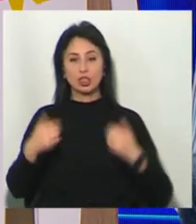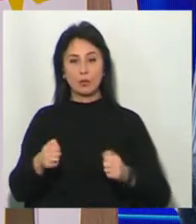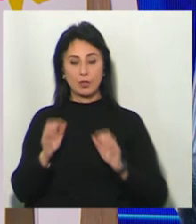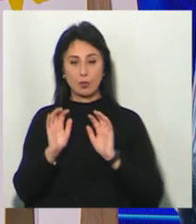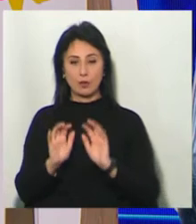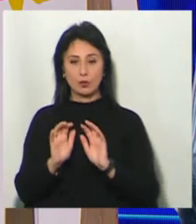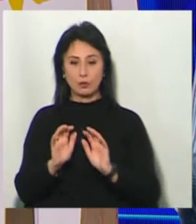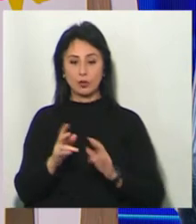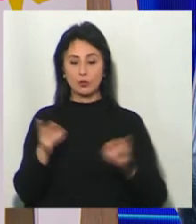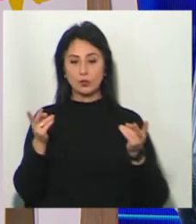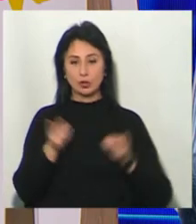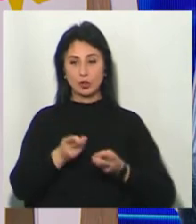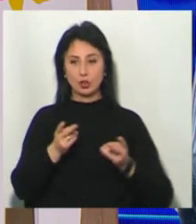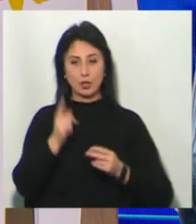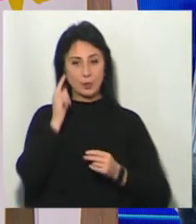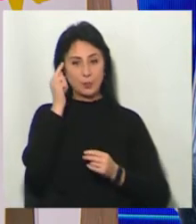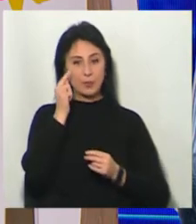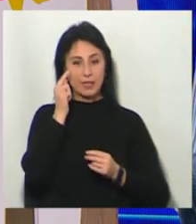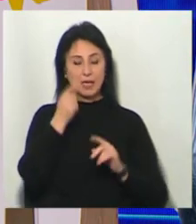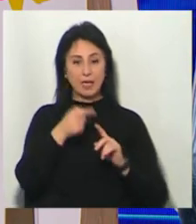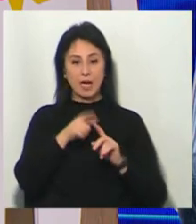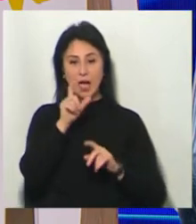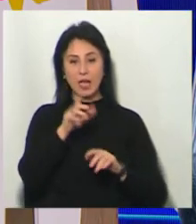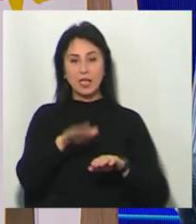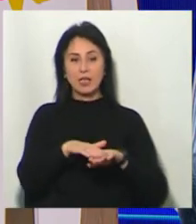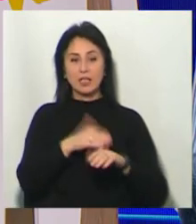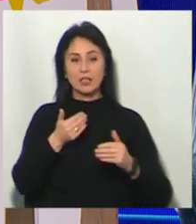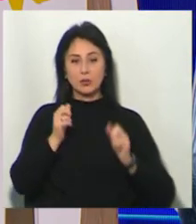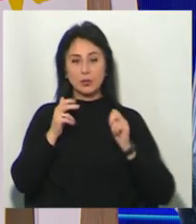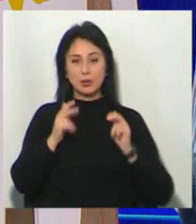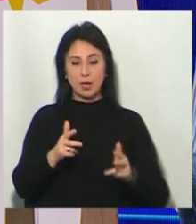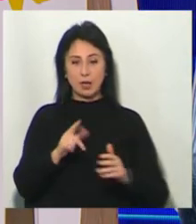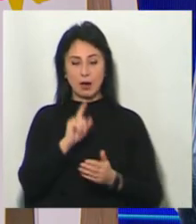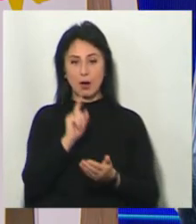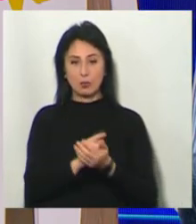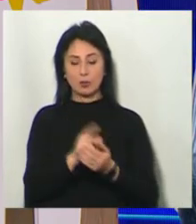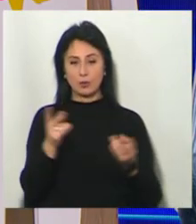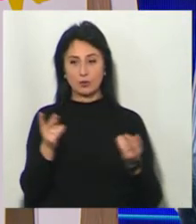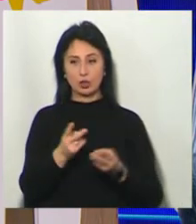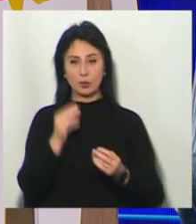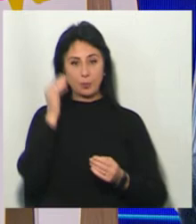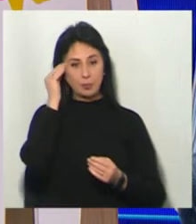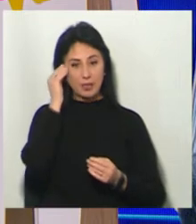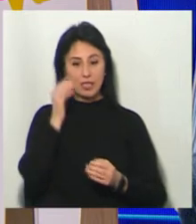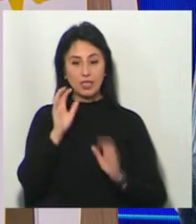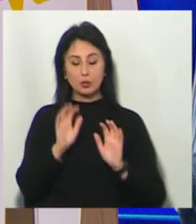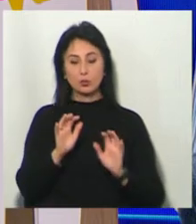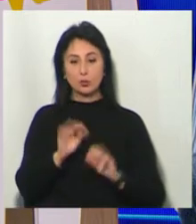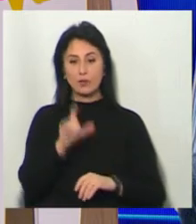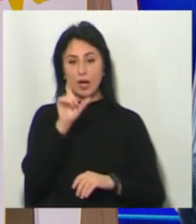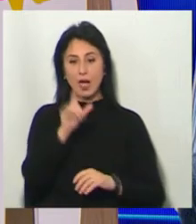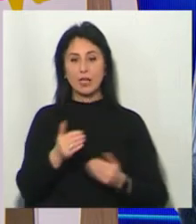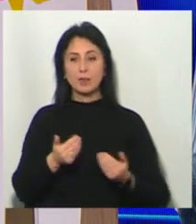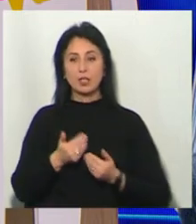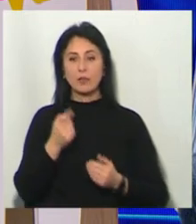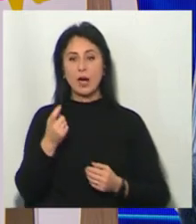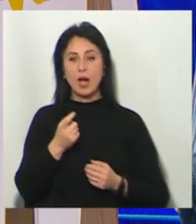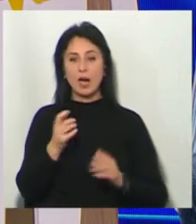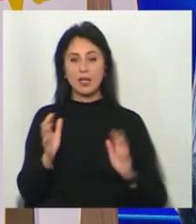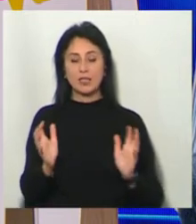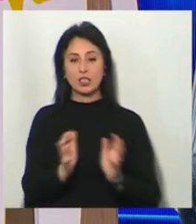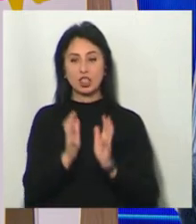jamrtelobaze zrunua, cirdeba picri adamian istre grzelobaze, da uțilebat cirdeba picri da zrunua adamianii ცხოვრების